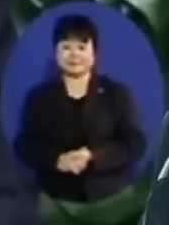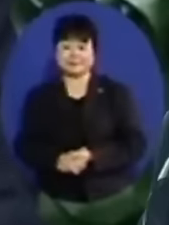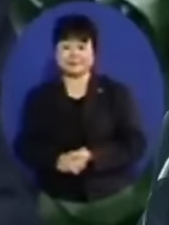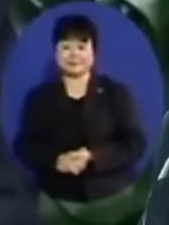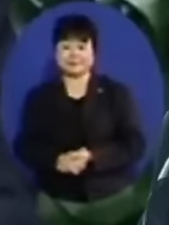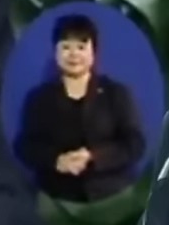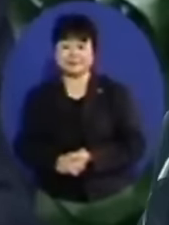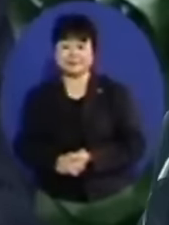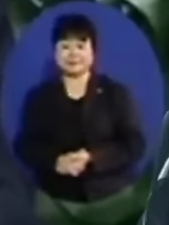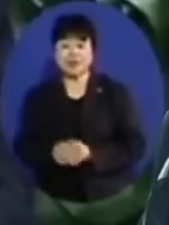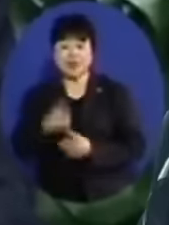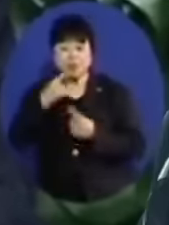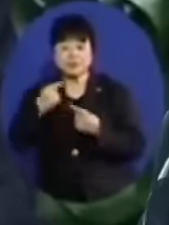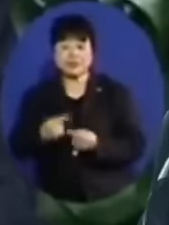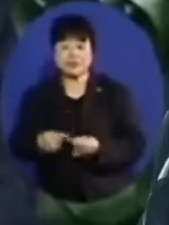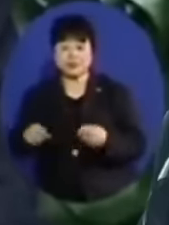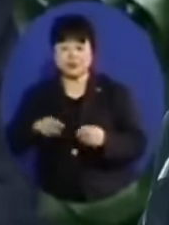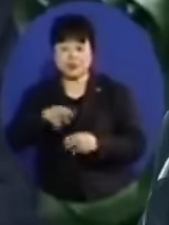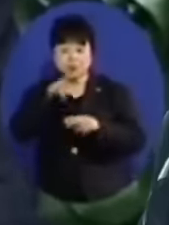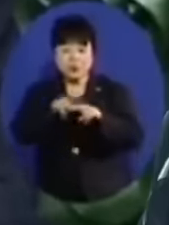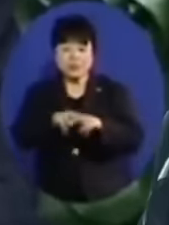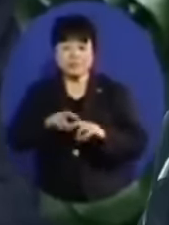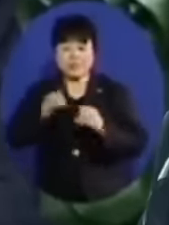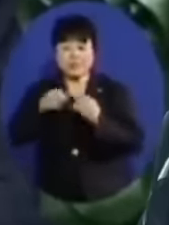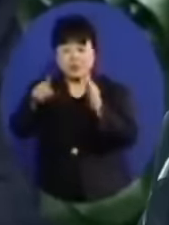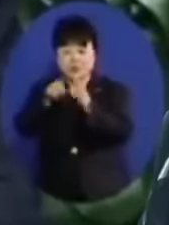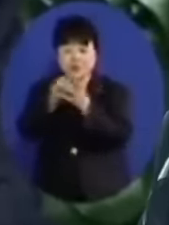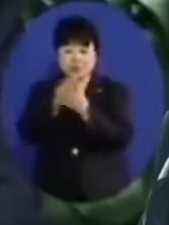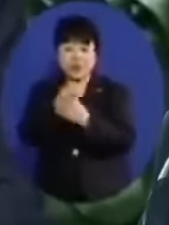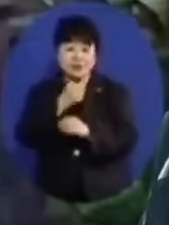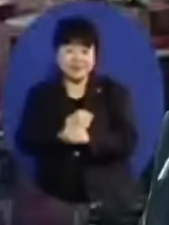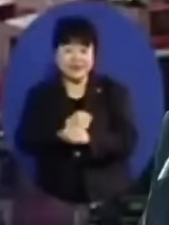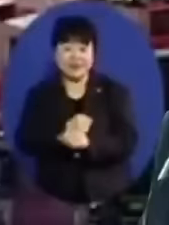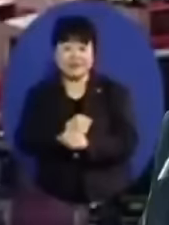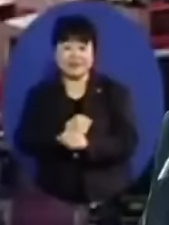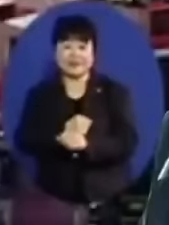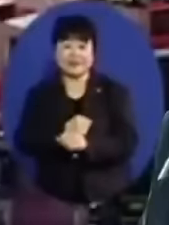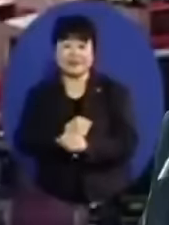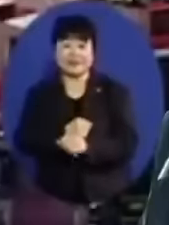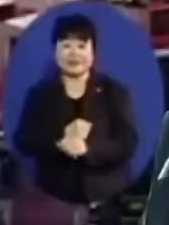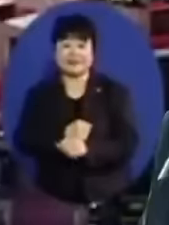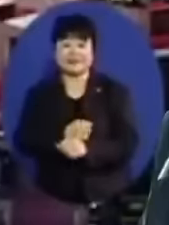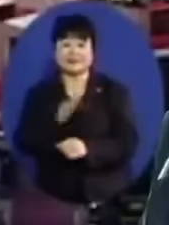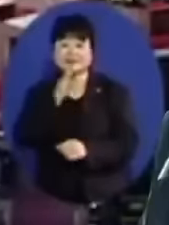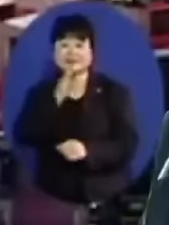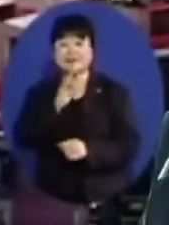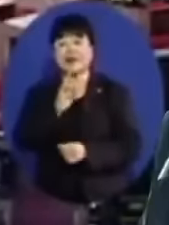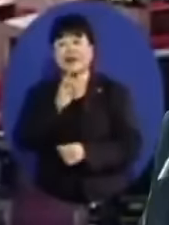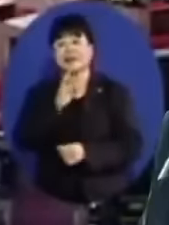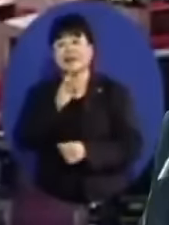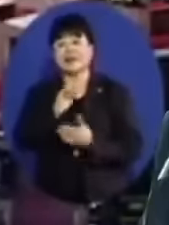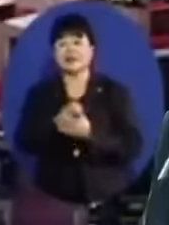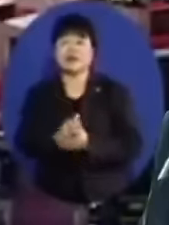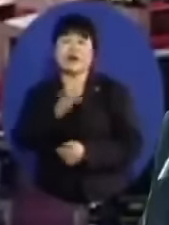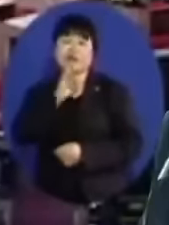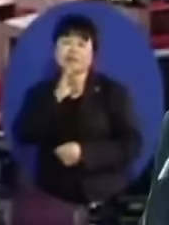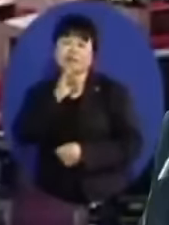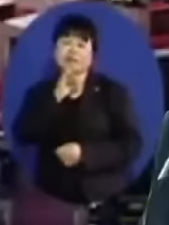저는 저희 위치에서 나라와 민족을 위해서 기도하고 국회를 위해서 늘 기도하는데 기도 안 돼요. 정말 안